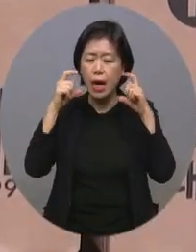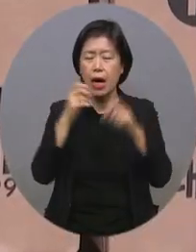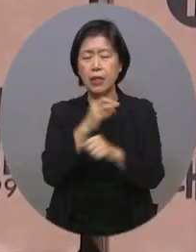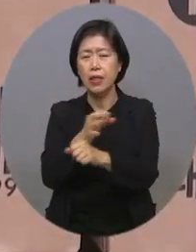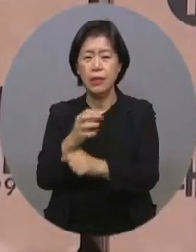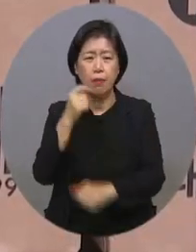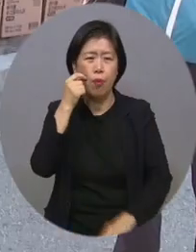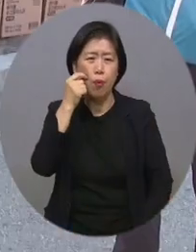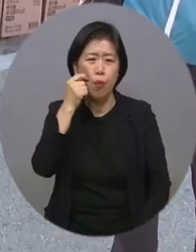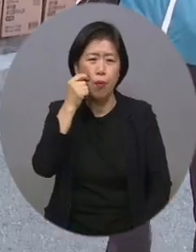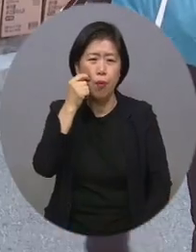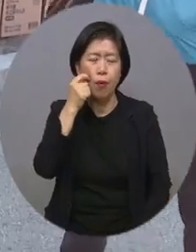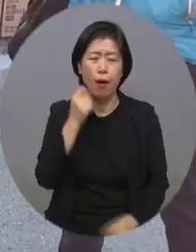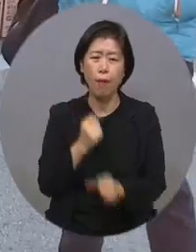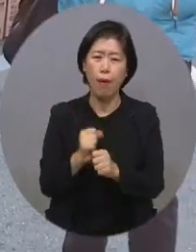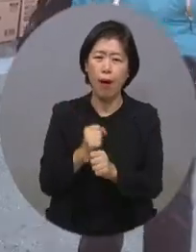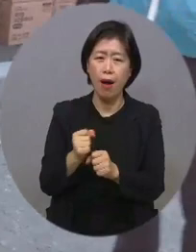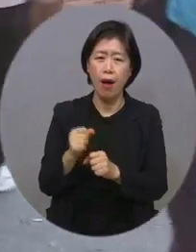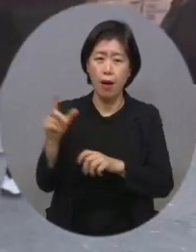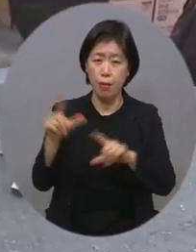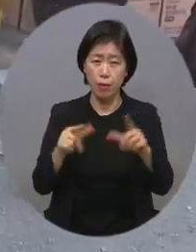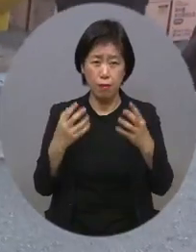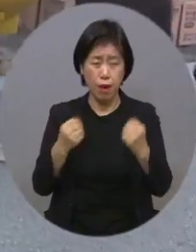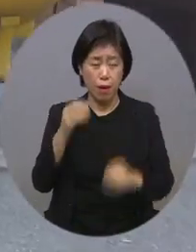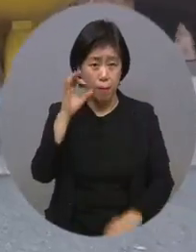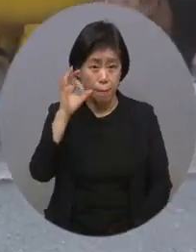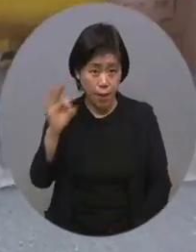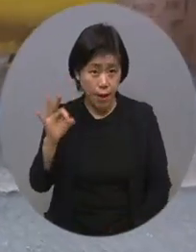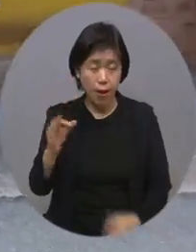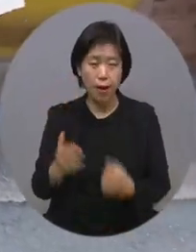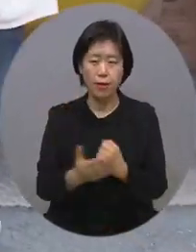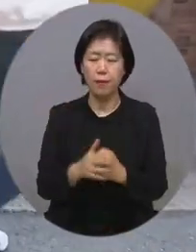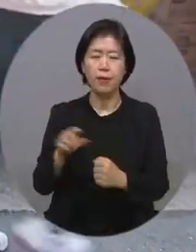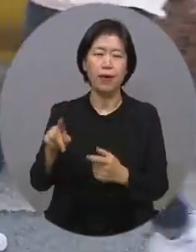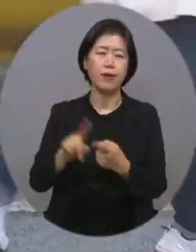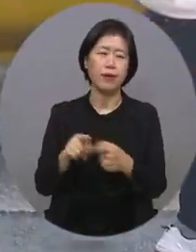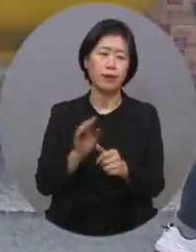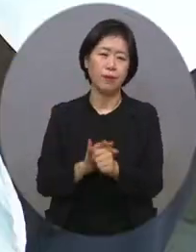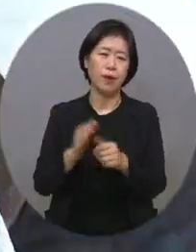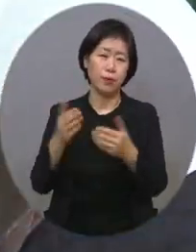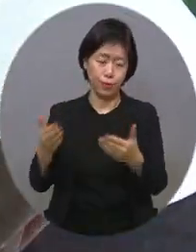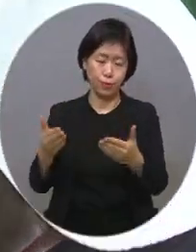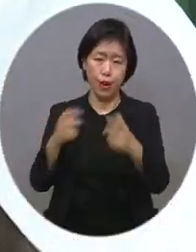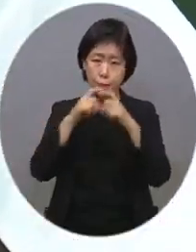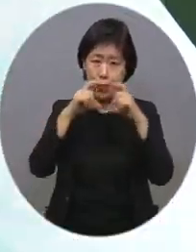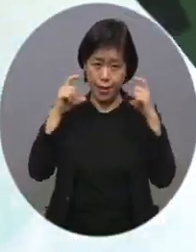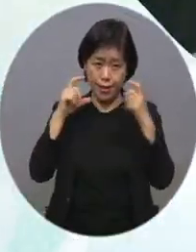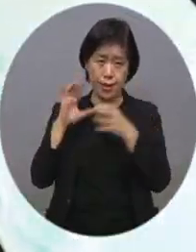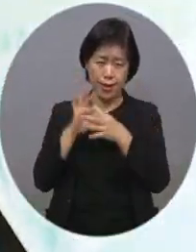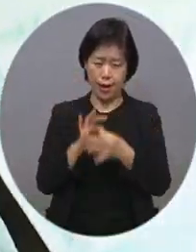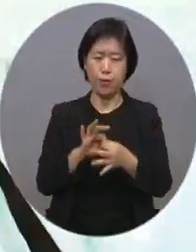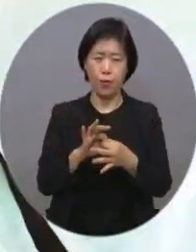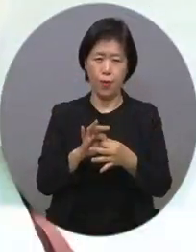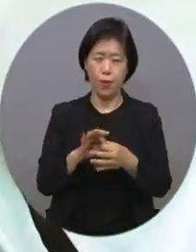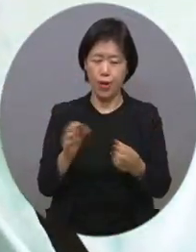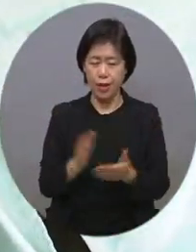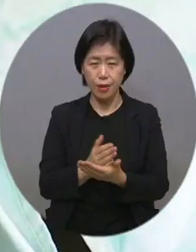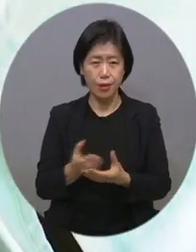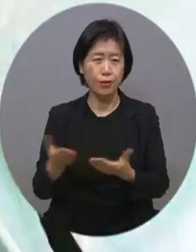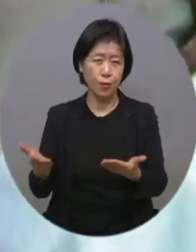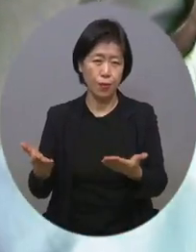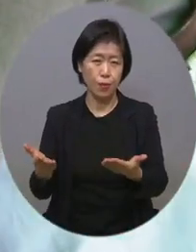하는 부분도 많이 있잖아요. 그래서 저희들은 있었죠. 끊임없이 그 부분들을 마스크를 우리 시에서 계속해서 지급을 지금 해주고